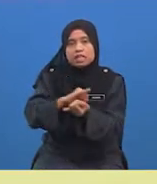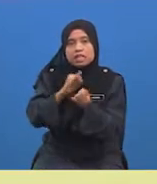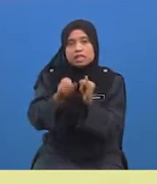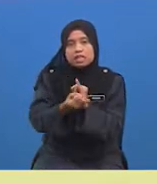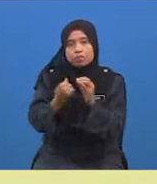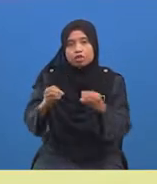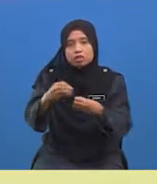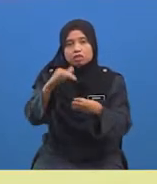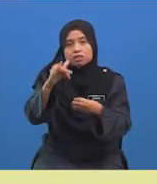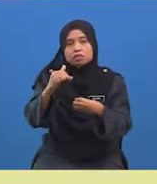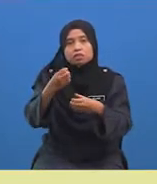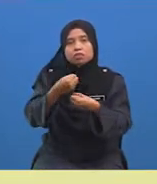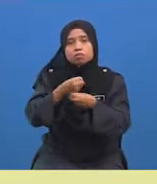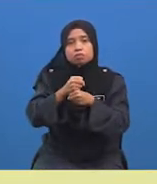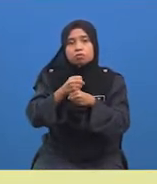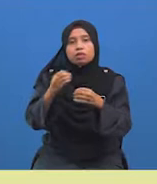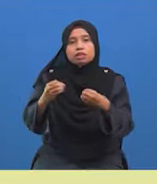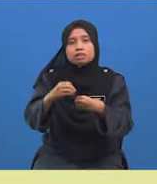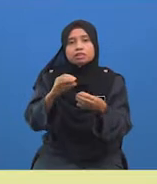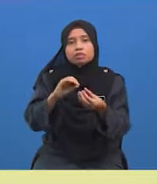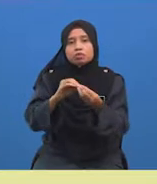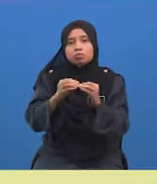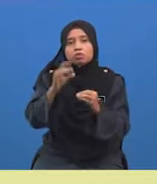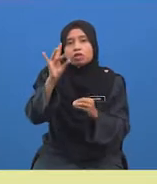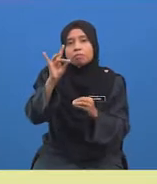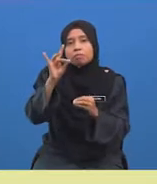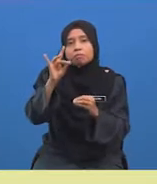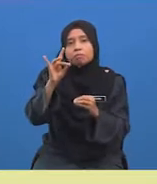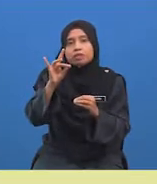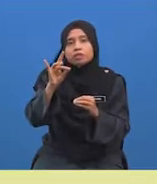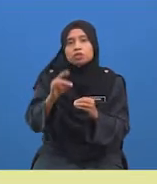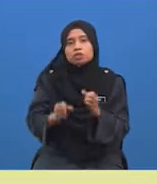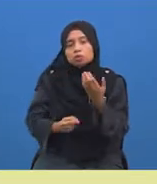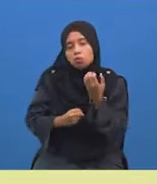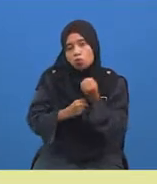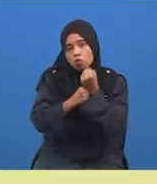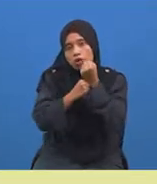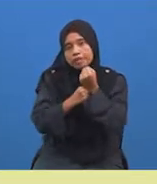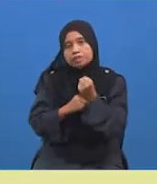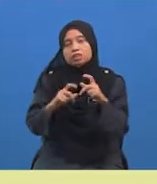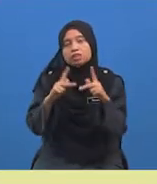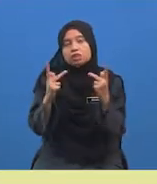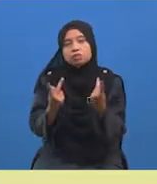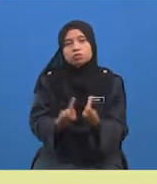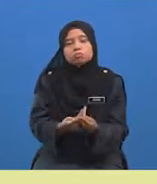reka bentuk organisasi. Kelapan, peranan sokongan keluarga.